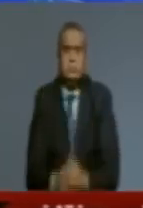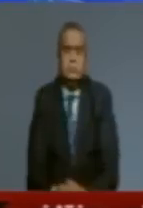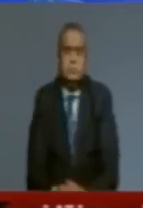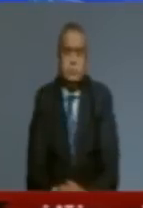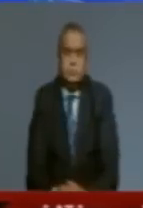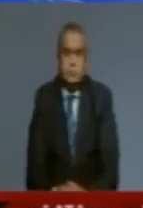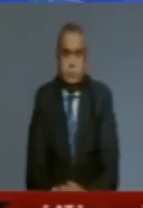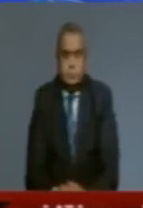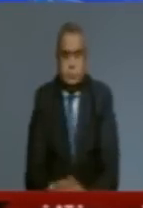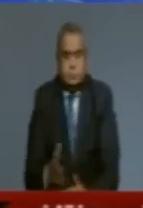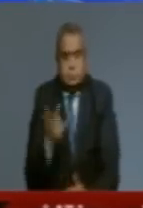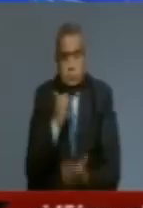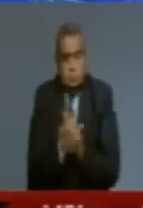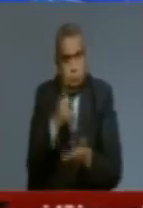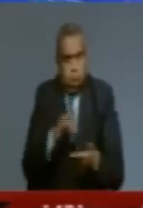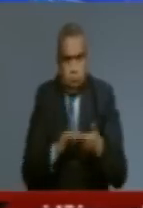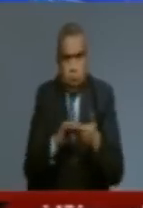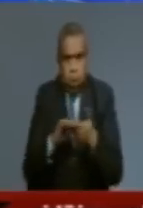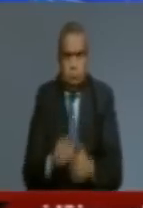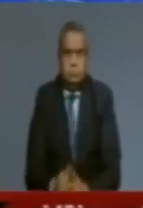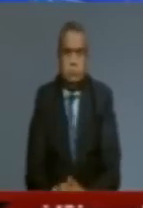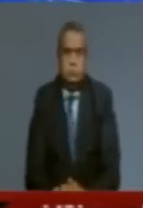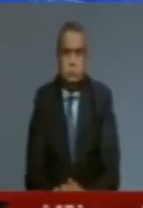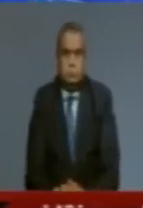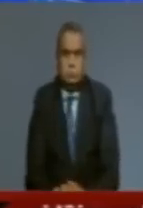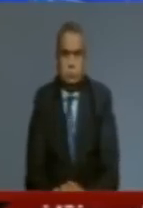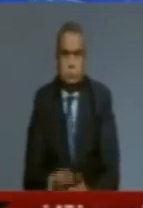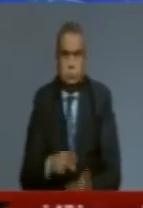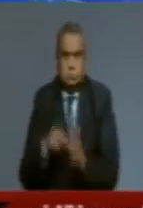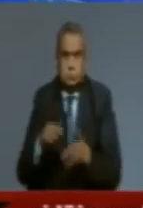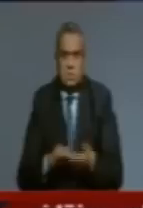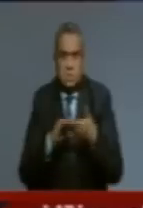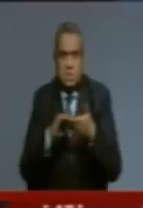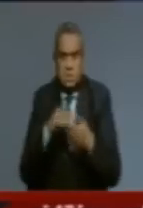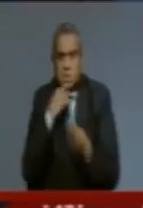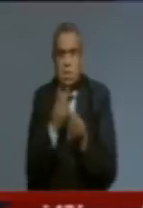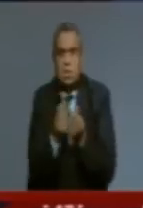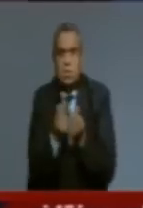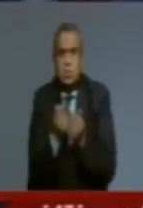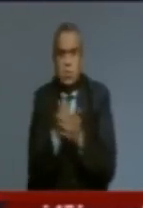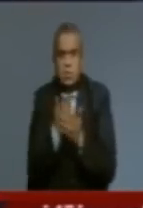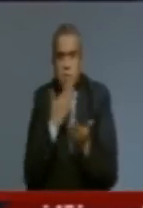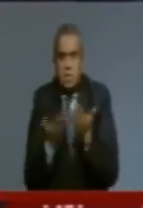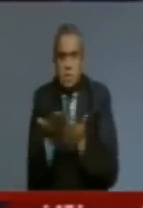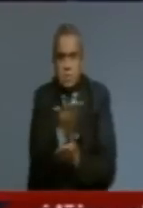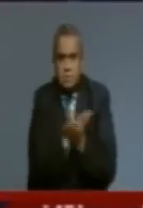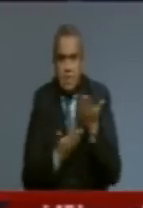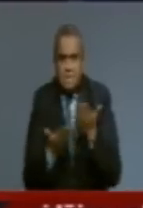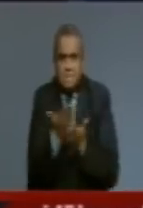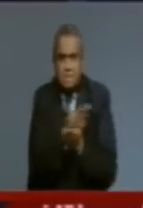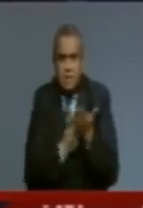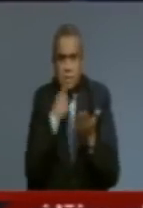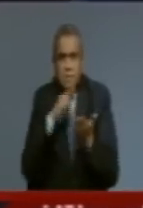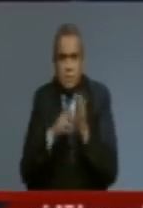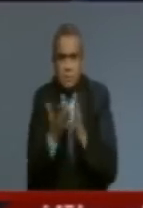فهي يمكن أن تستخدم العملات الوطنية في تسوية المدفوعات، ذلك